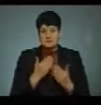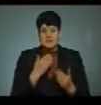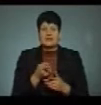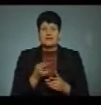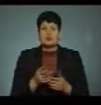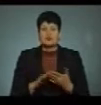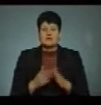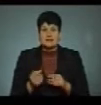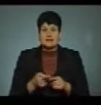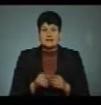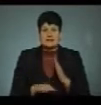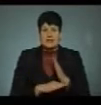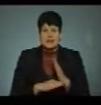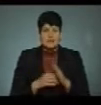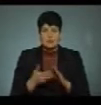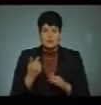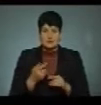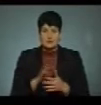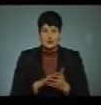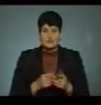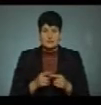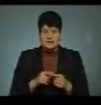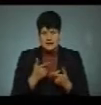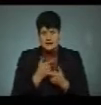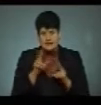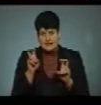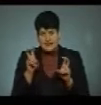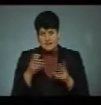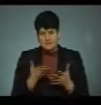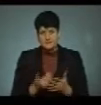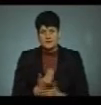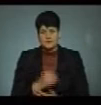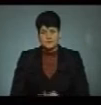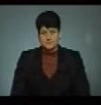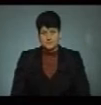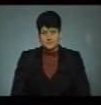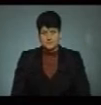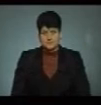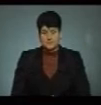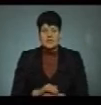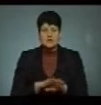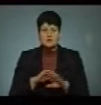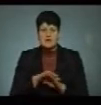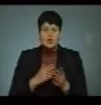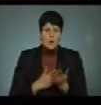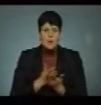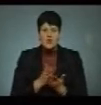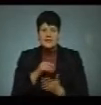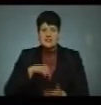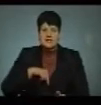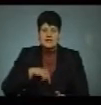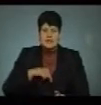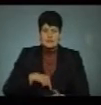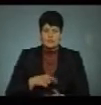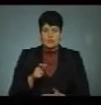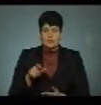ці дерева. Не пропустіть продовження цієї теми в наших інформаційних випусках. Суспільно-політичні настрої мешканців Тернополя